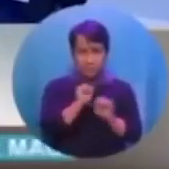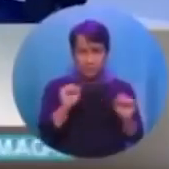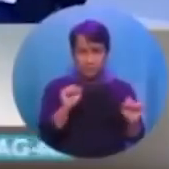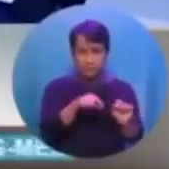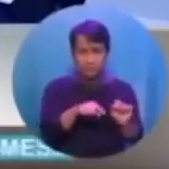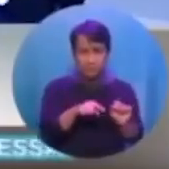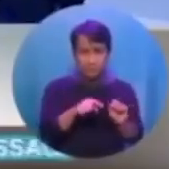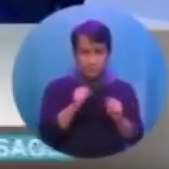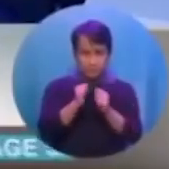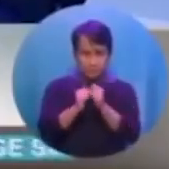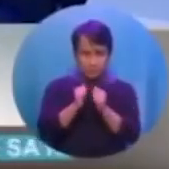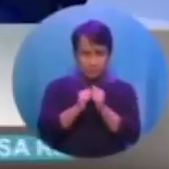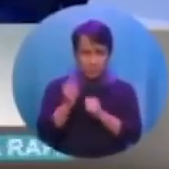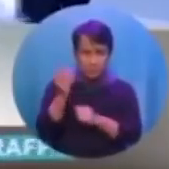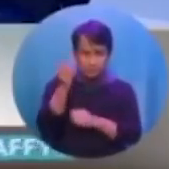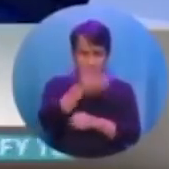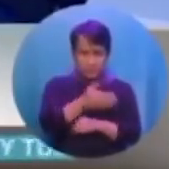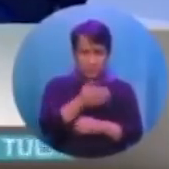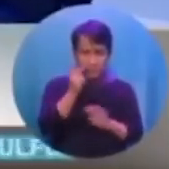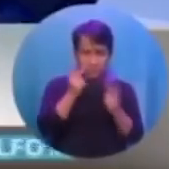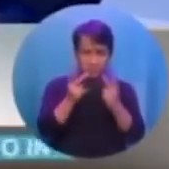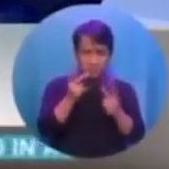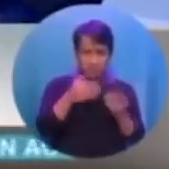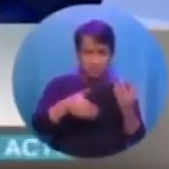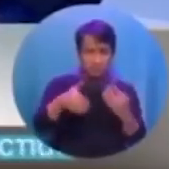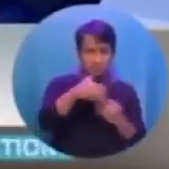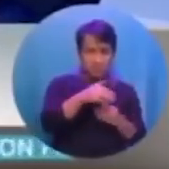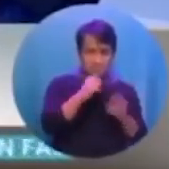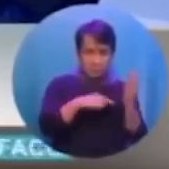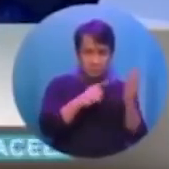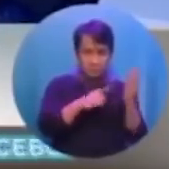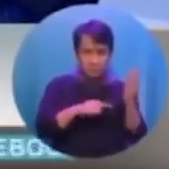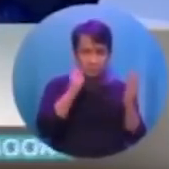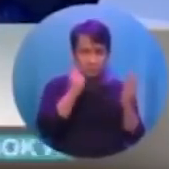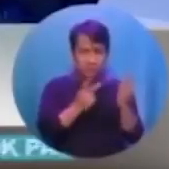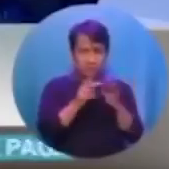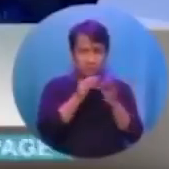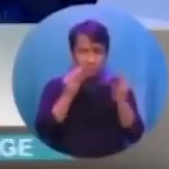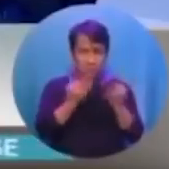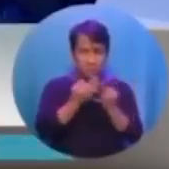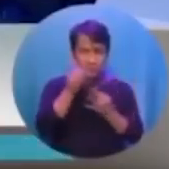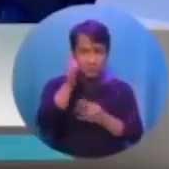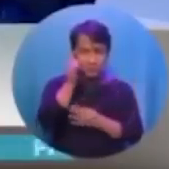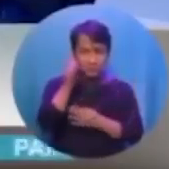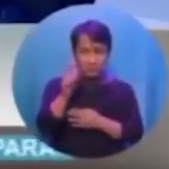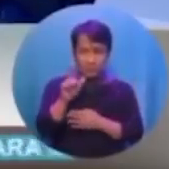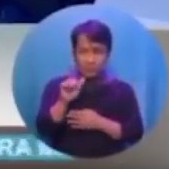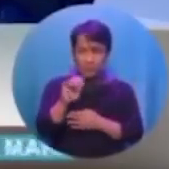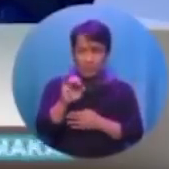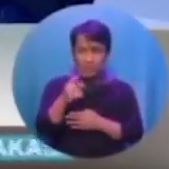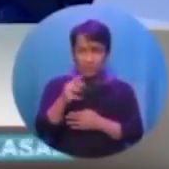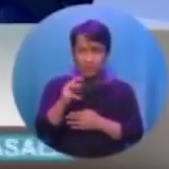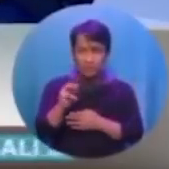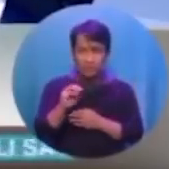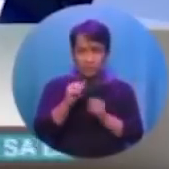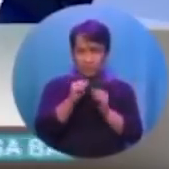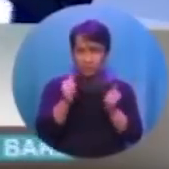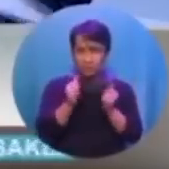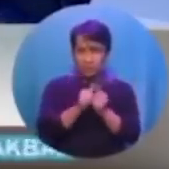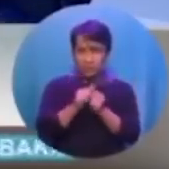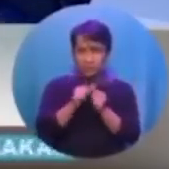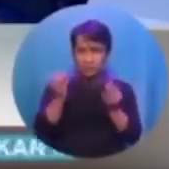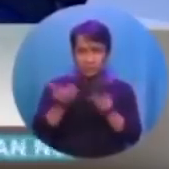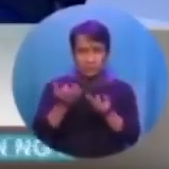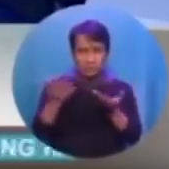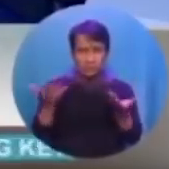seguridad. Meaning, baka po pwedeng ikut-ikutan niyo po itong bahay ng pamilya Lagman nang sa gayon hindi po madamay ang mga kamag-anak